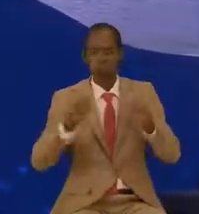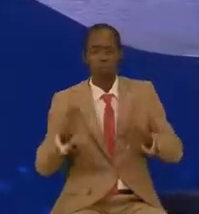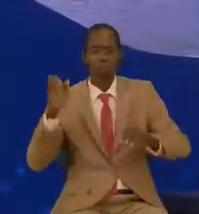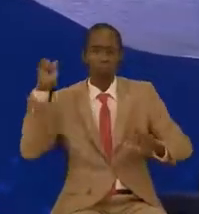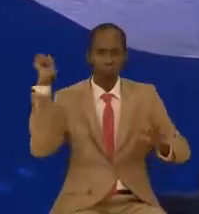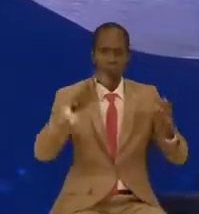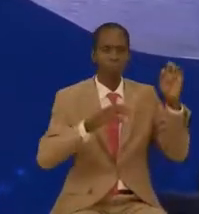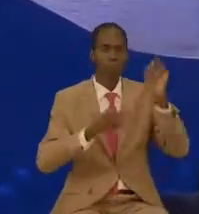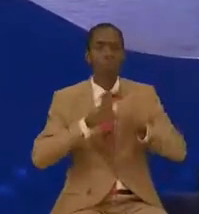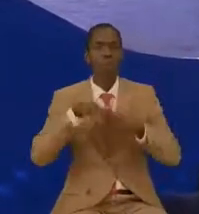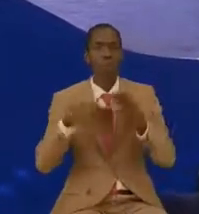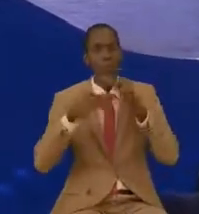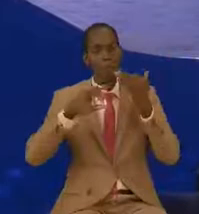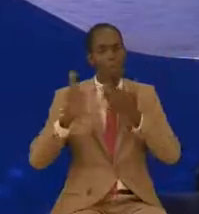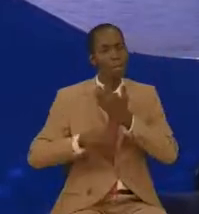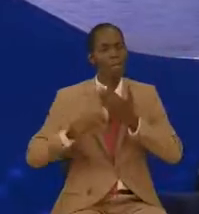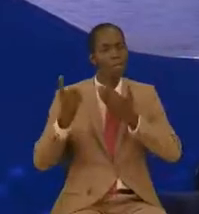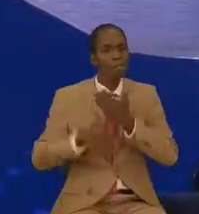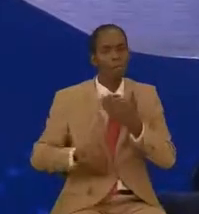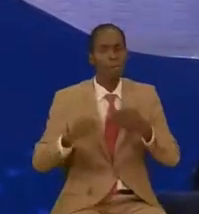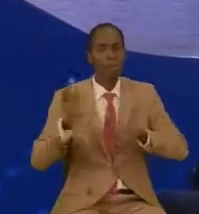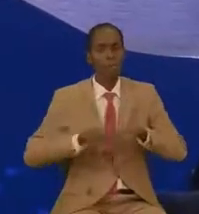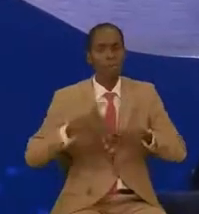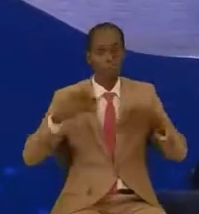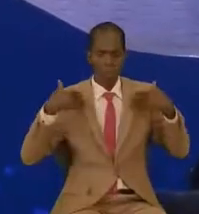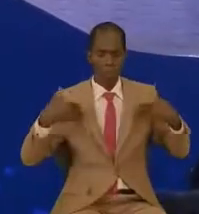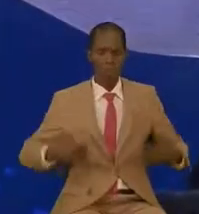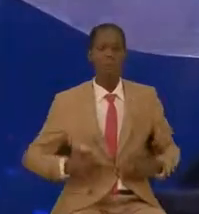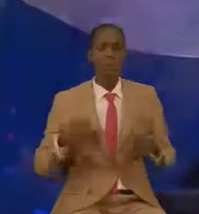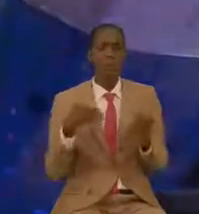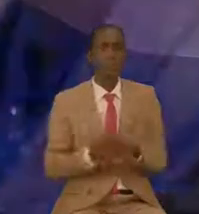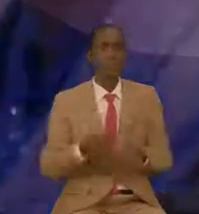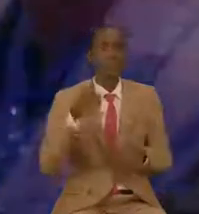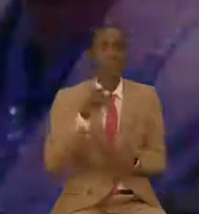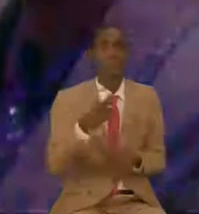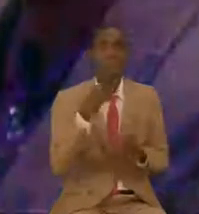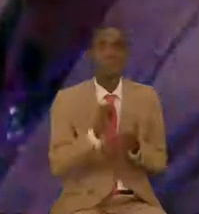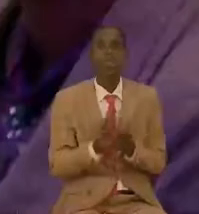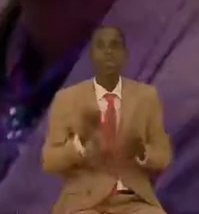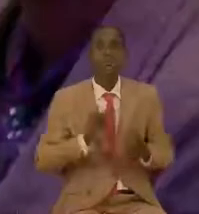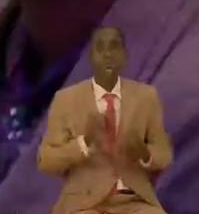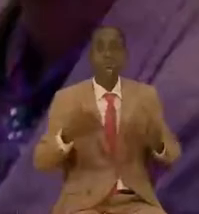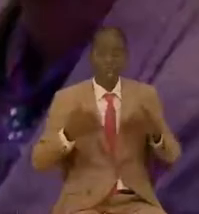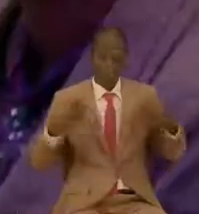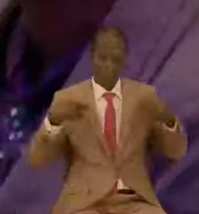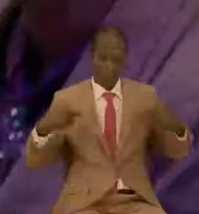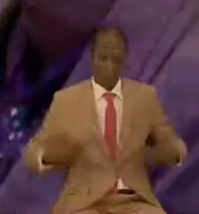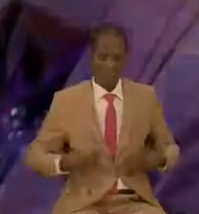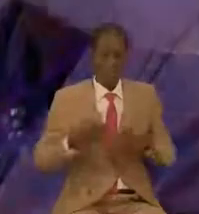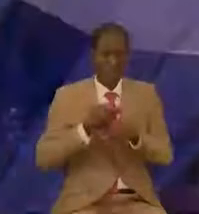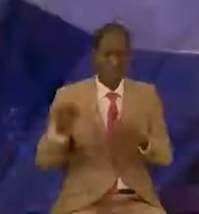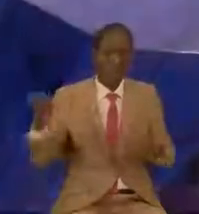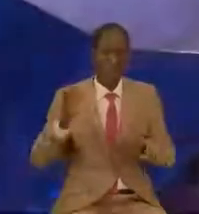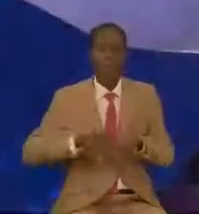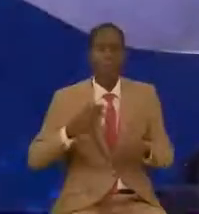subie, les fouets et tout ce que les Juifs ont fait, même, il y a même